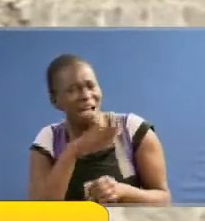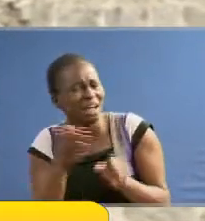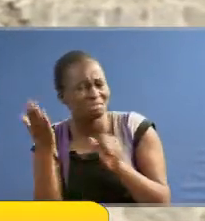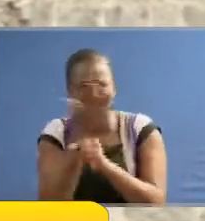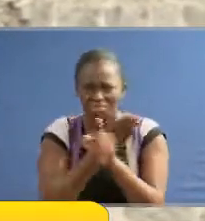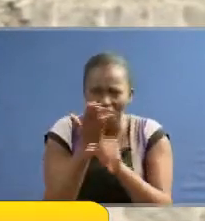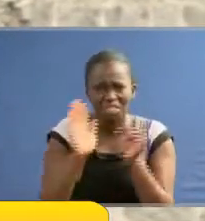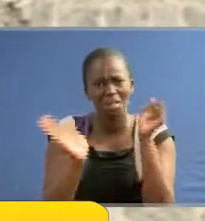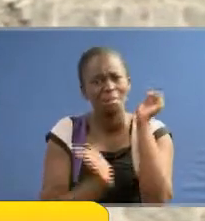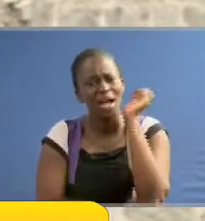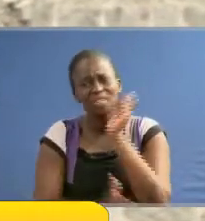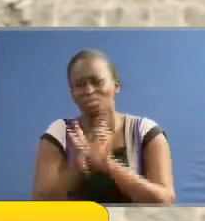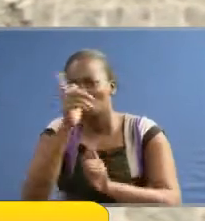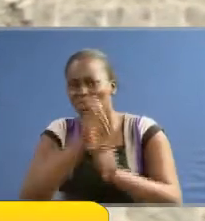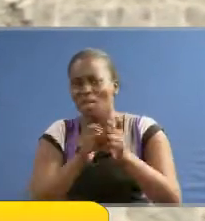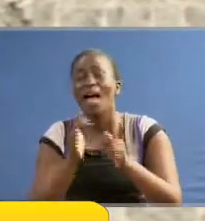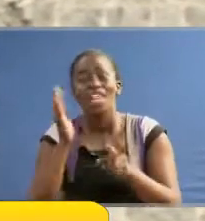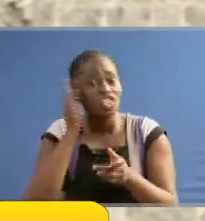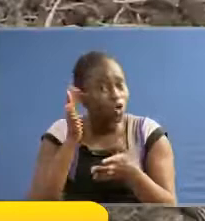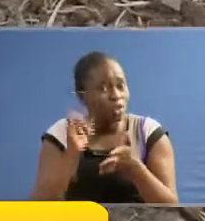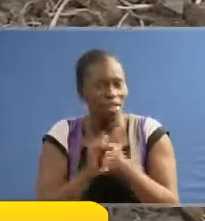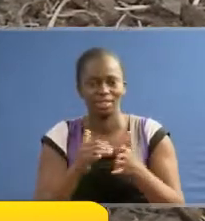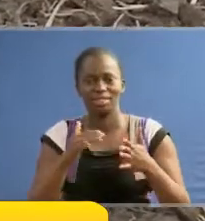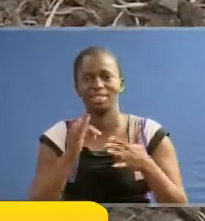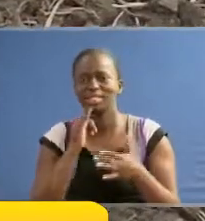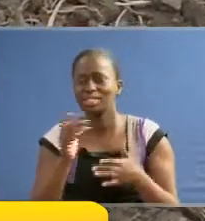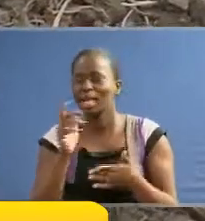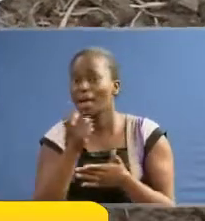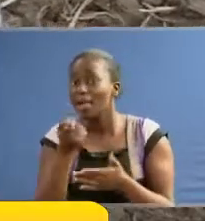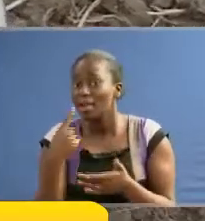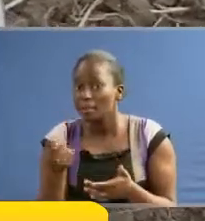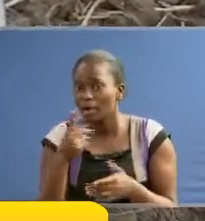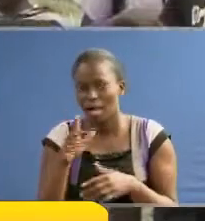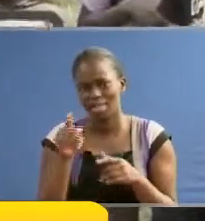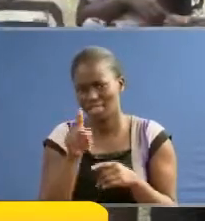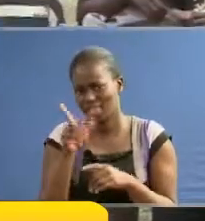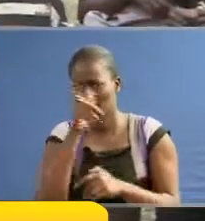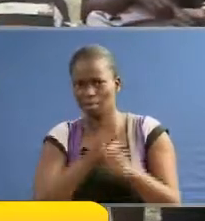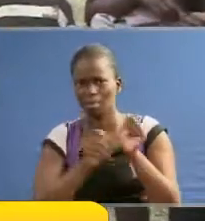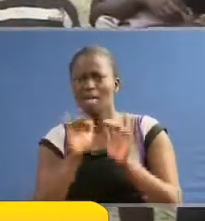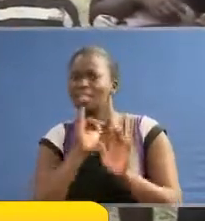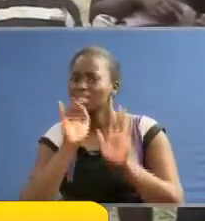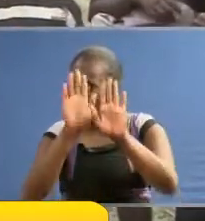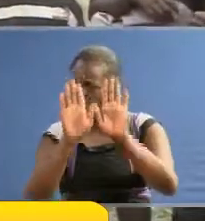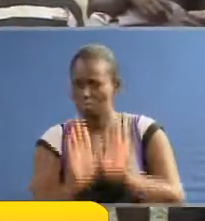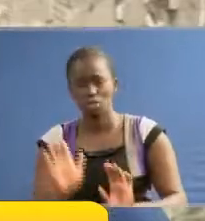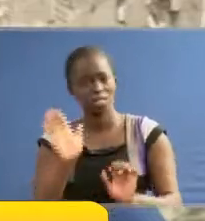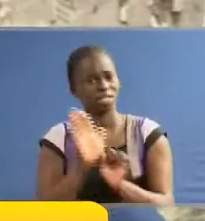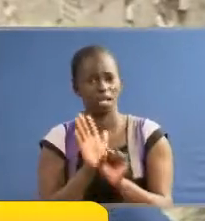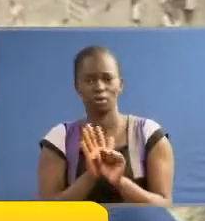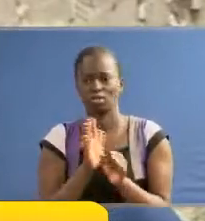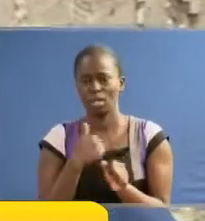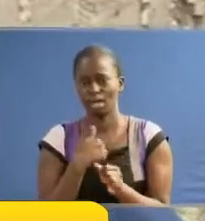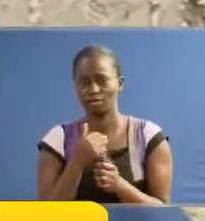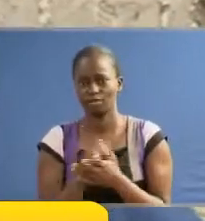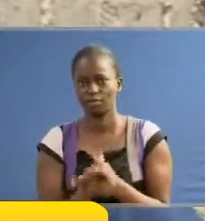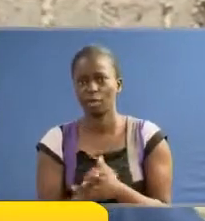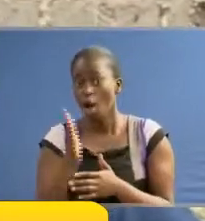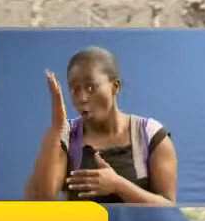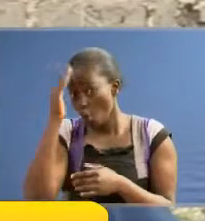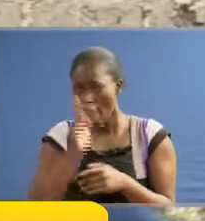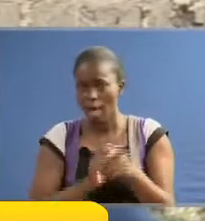mbaya, maziwa yake ndio najua iko na dawa. Mochama anasema kwa maziwa haya na manufaa kadhaa. Punda iko tofauti kwa